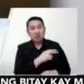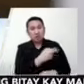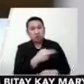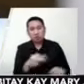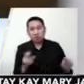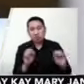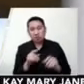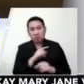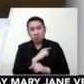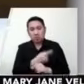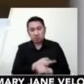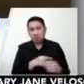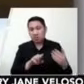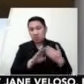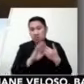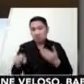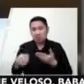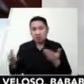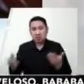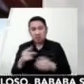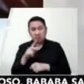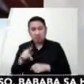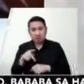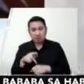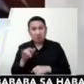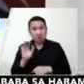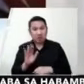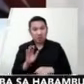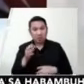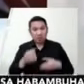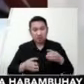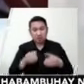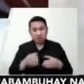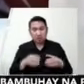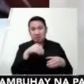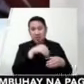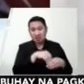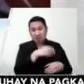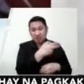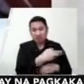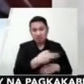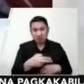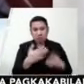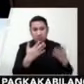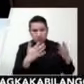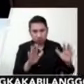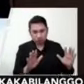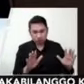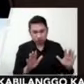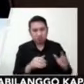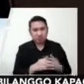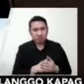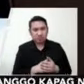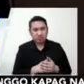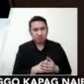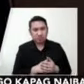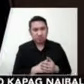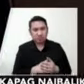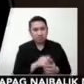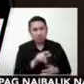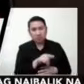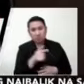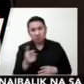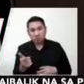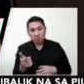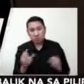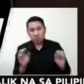na maibalik siya dito. Yung kaso ni Mary Jane in Indonesia, tapos na, legally. Paano yan? Walang death penalty. So